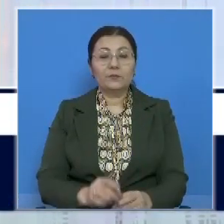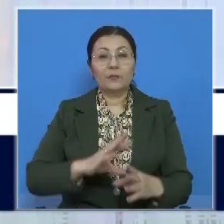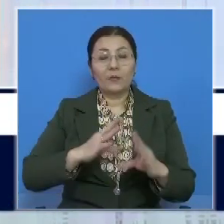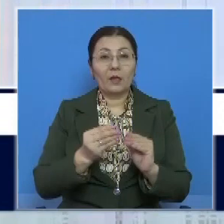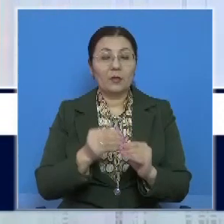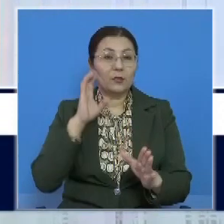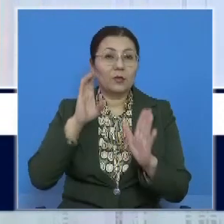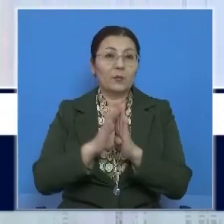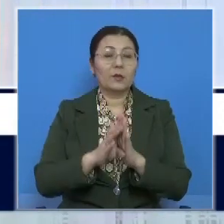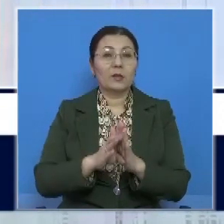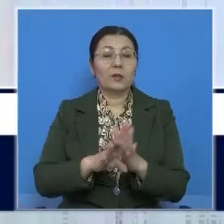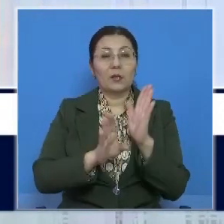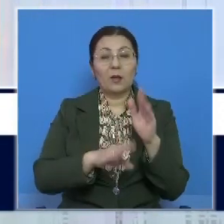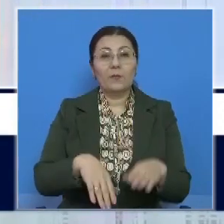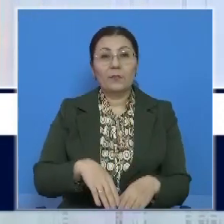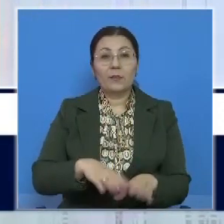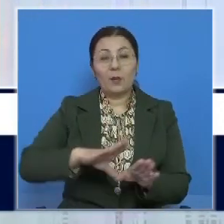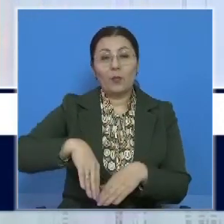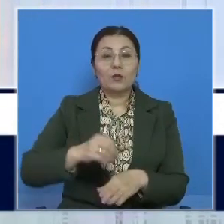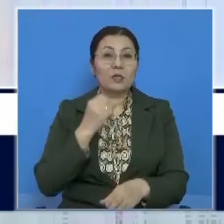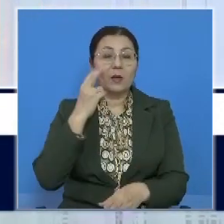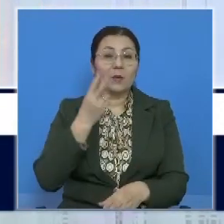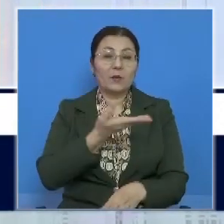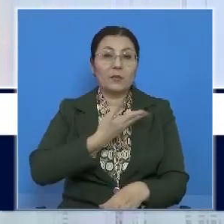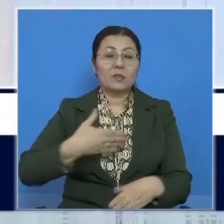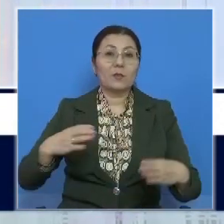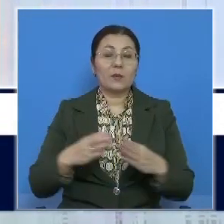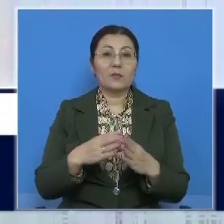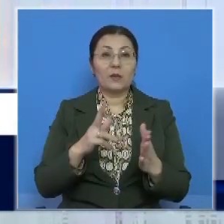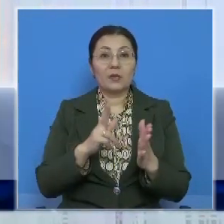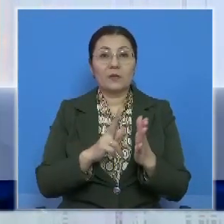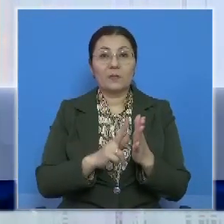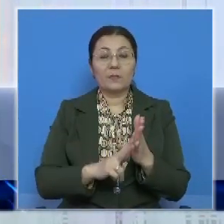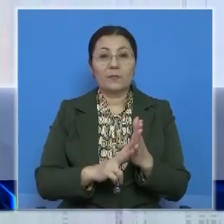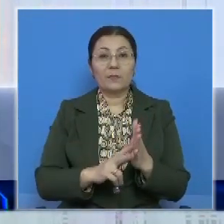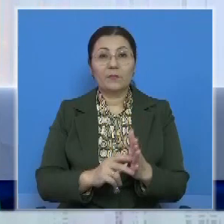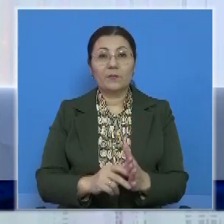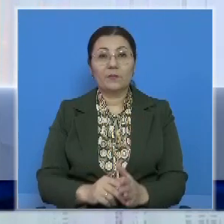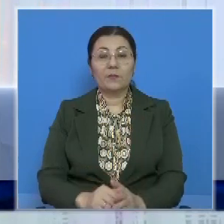кейін әрбір біздің ұжымдарда секционный